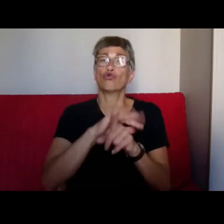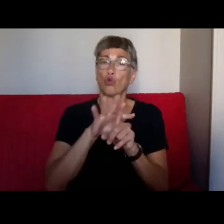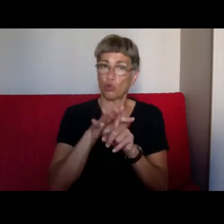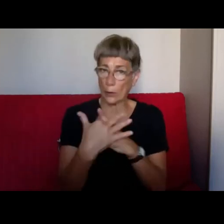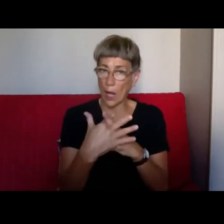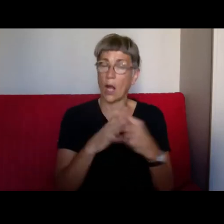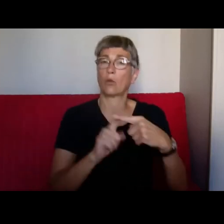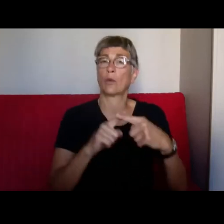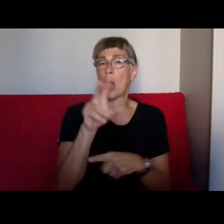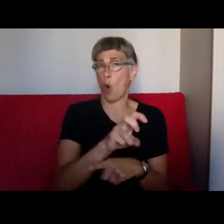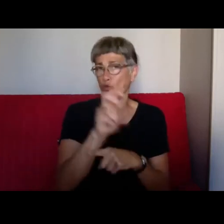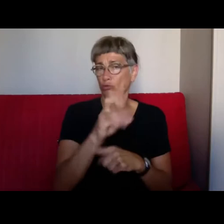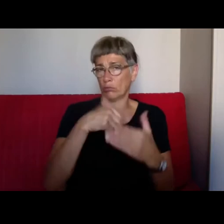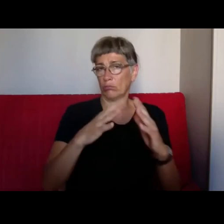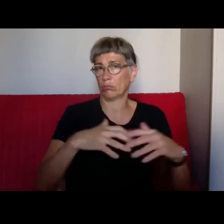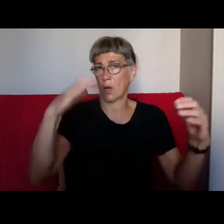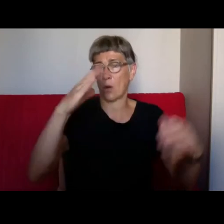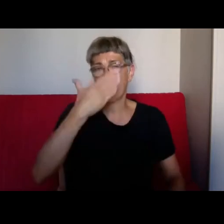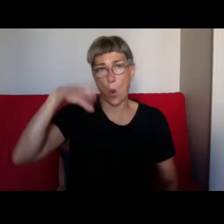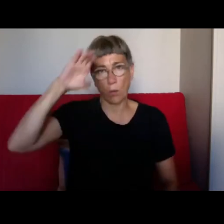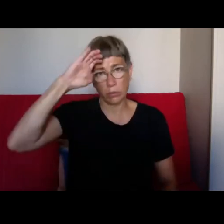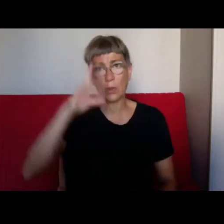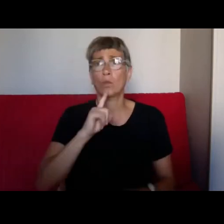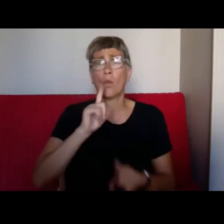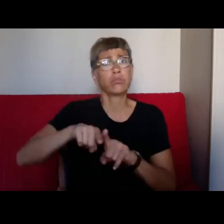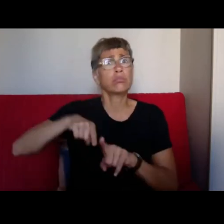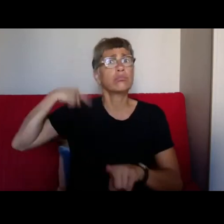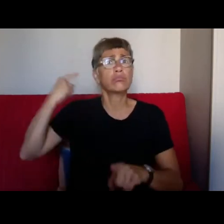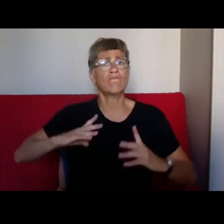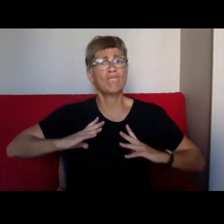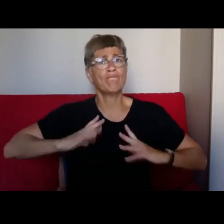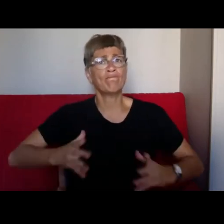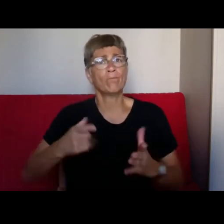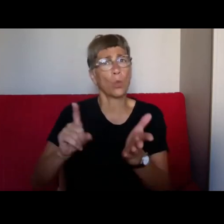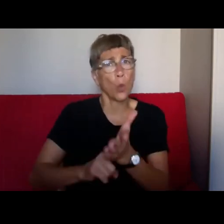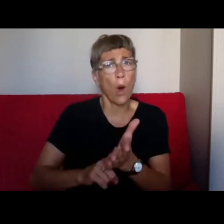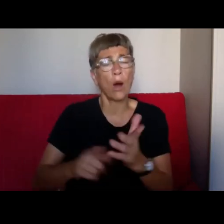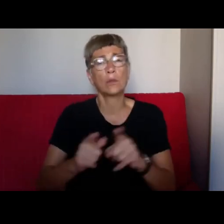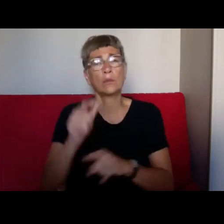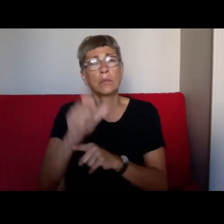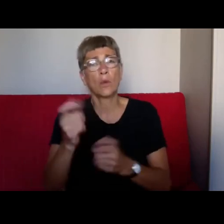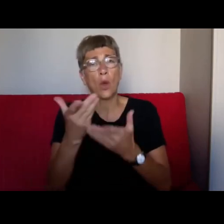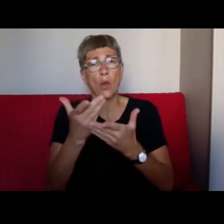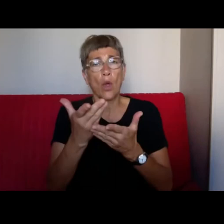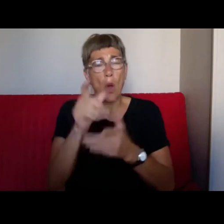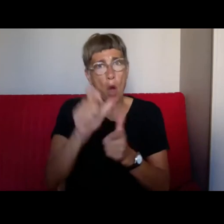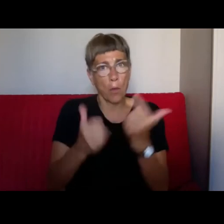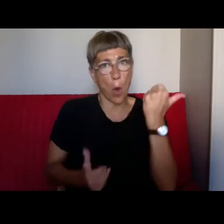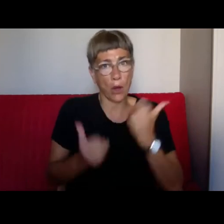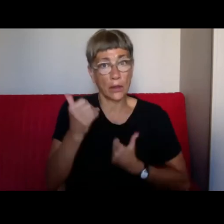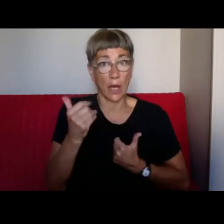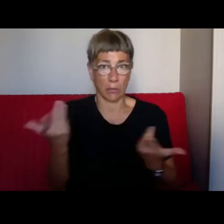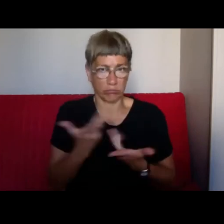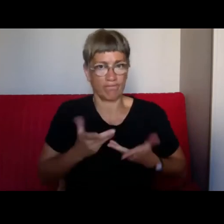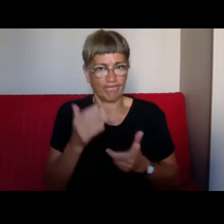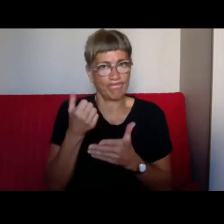européen. De longue date, je suis engagée pour défendre les droits et la participation des personnes handicapées et c'est donc avec un immense plaisir que j'ai